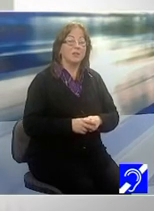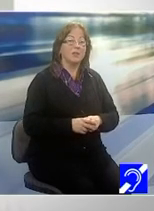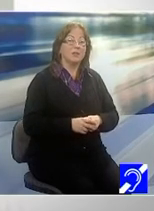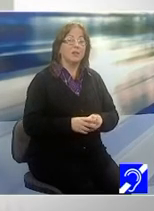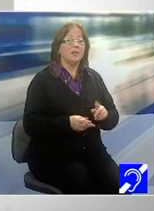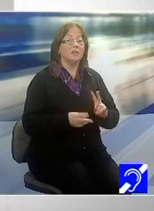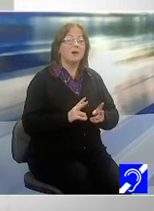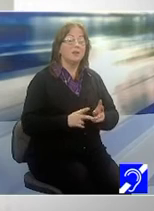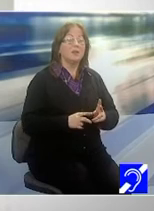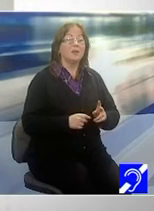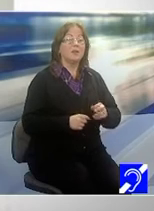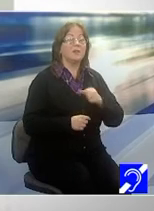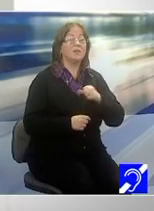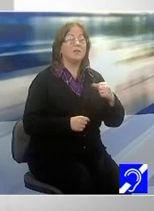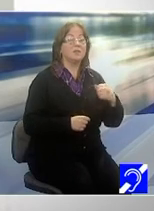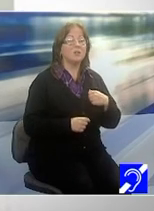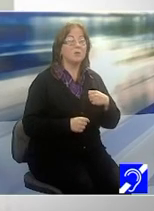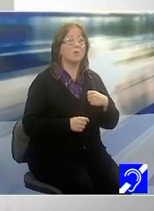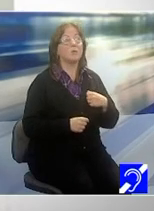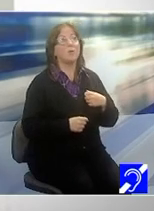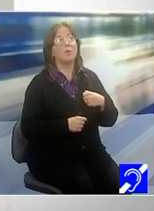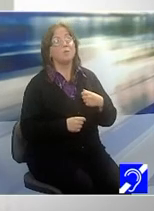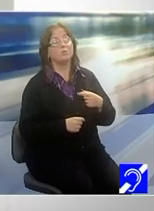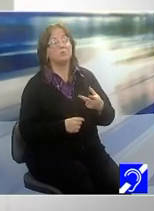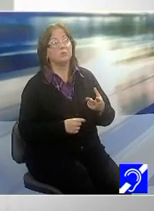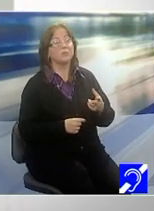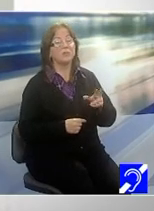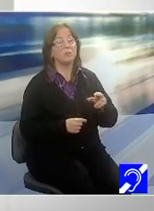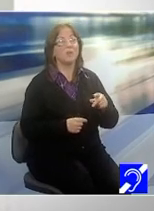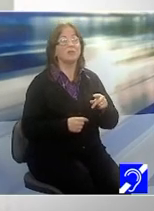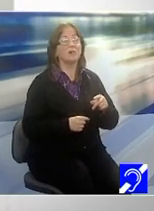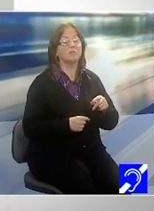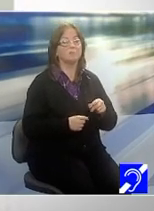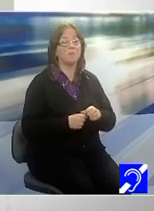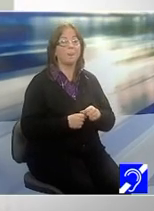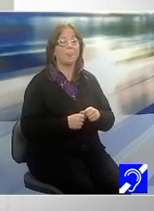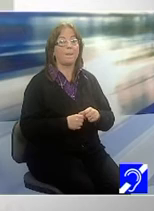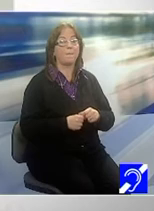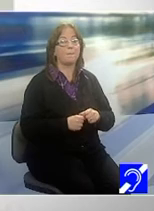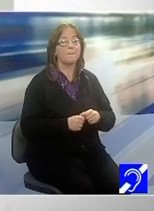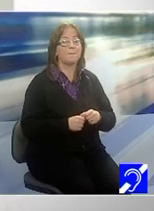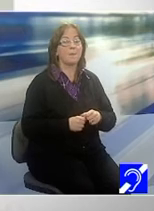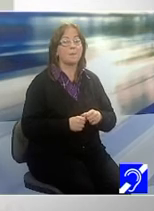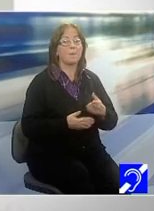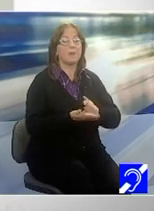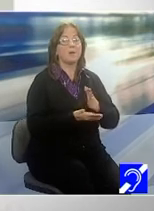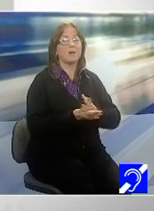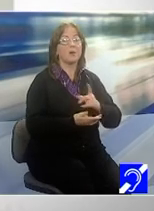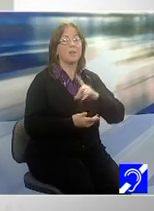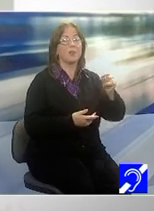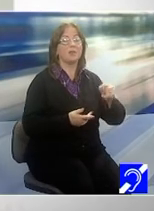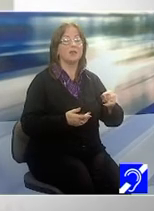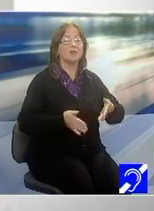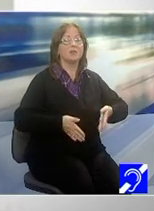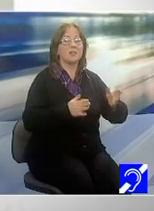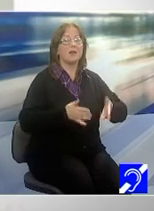exprima frustrările și, sau dorințele sau solicitările față de mediul politic sunt prin astfel de proteste pe care din nou nu le